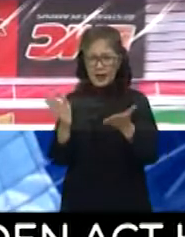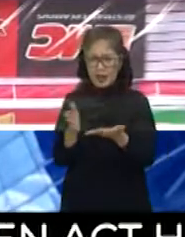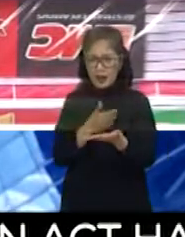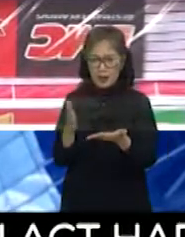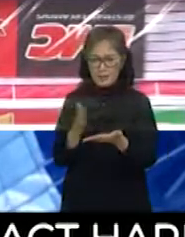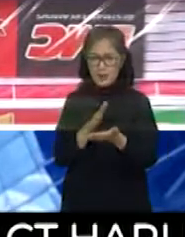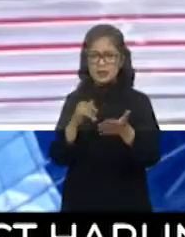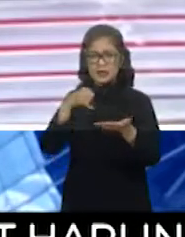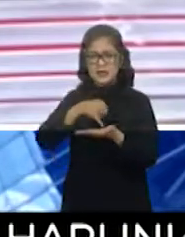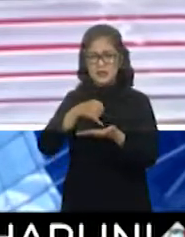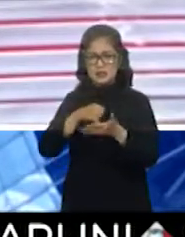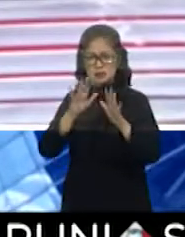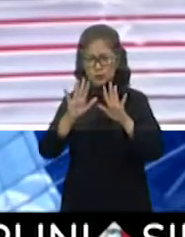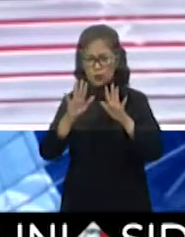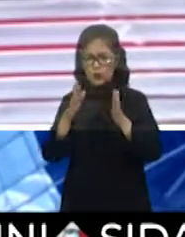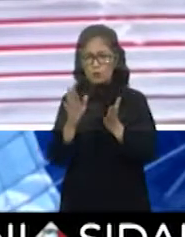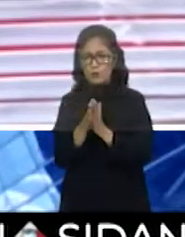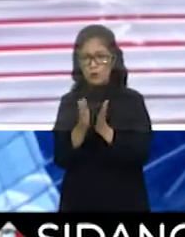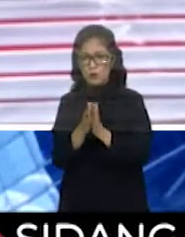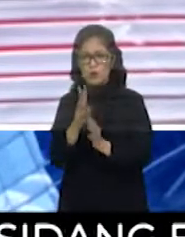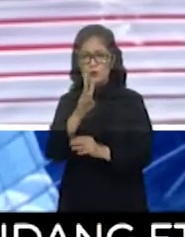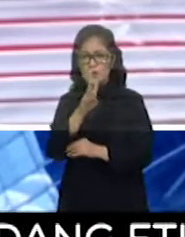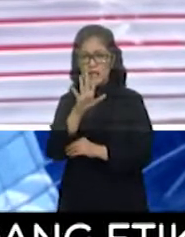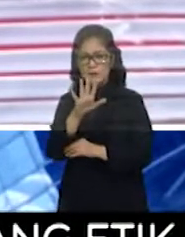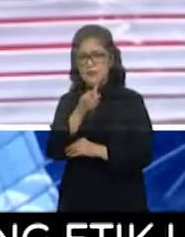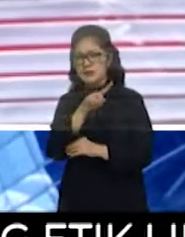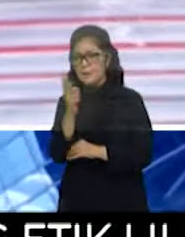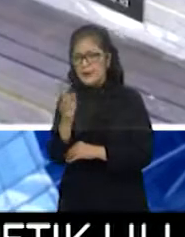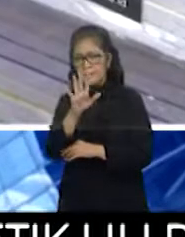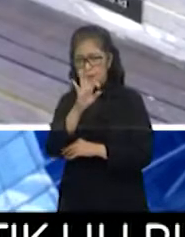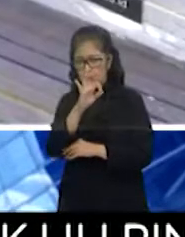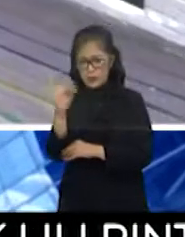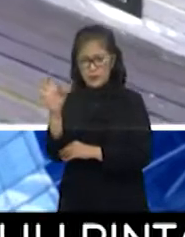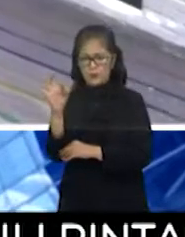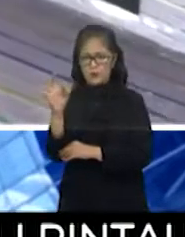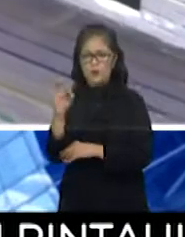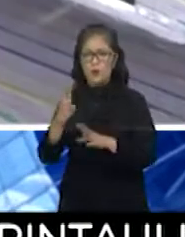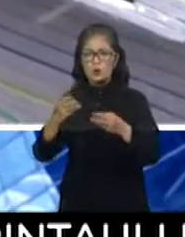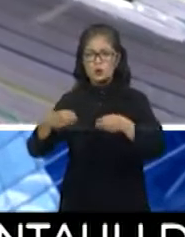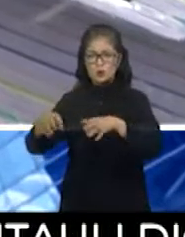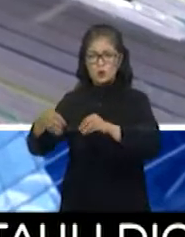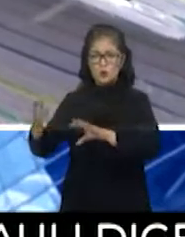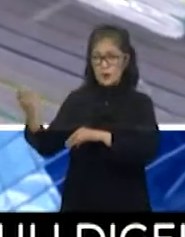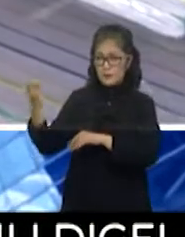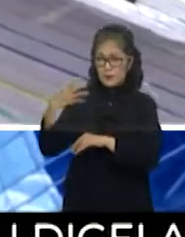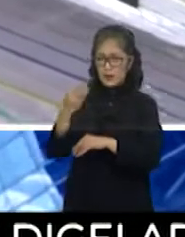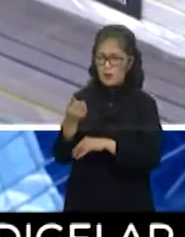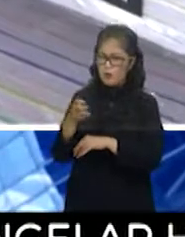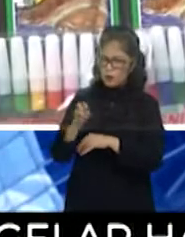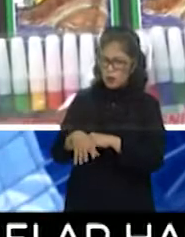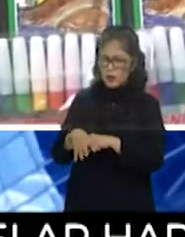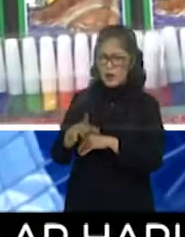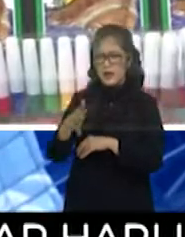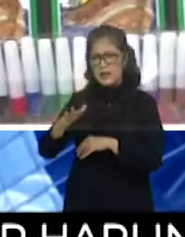dijual dengan harga kisaran Rp35.000 hingga Rp40.000. Berdasarkan keterangan pedagang, harga tersebut cenderung lebih murah